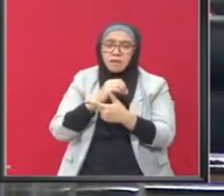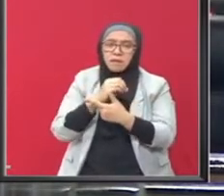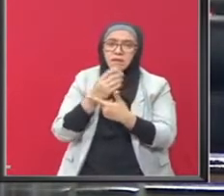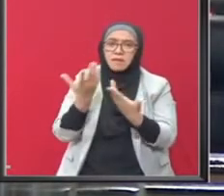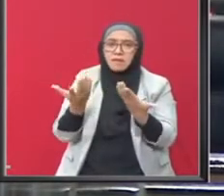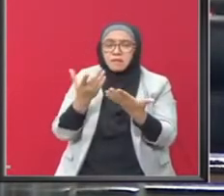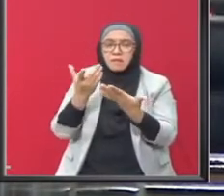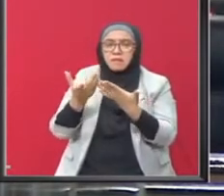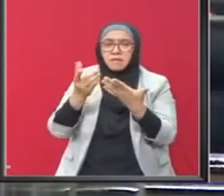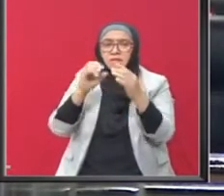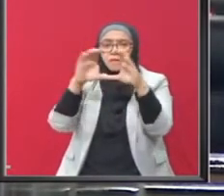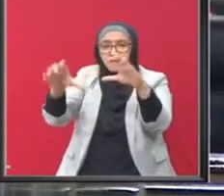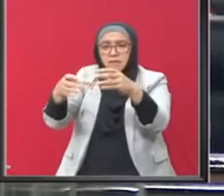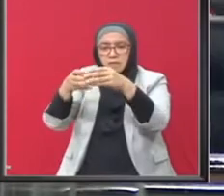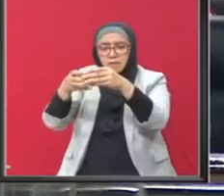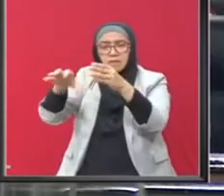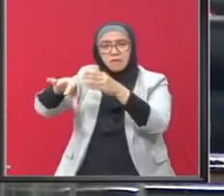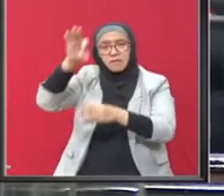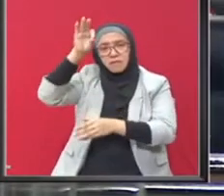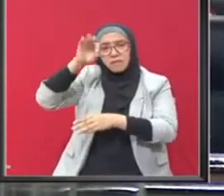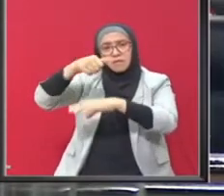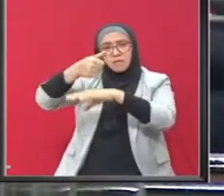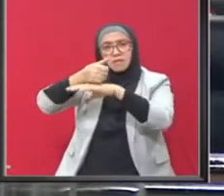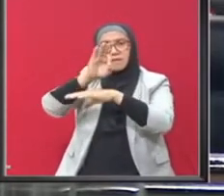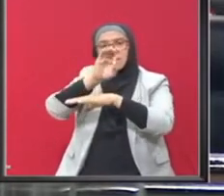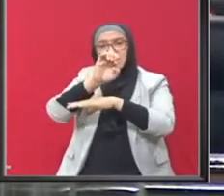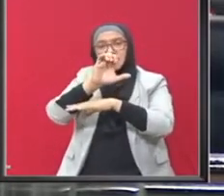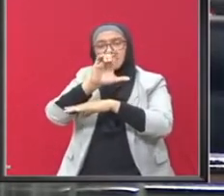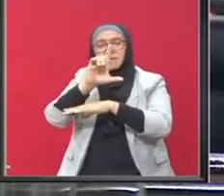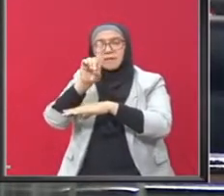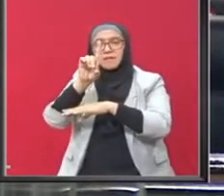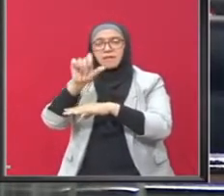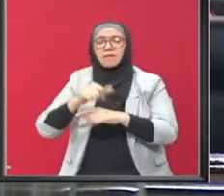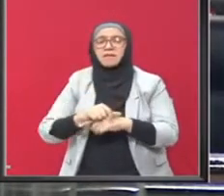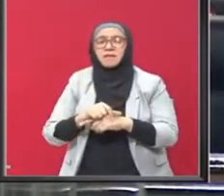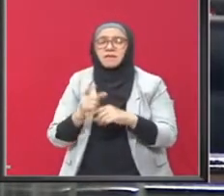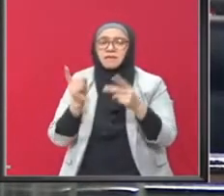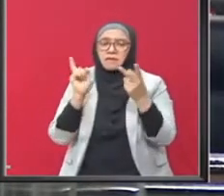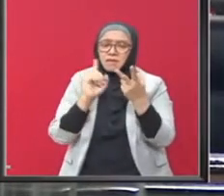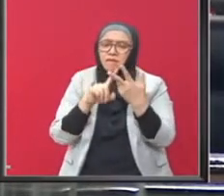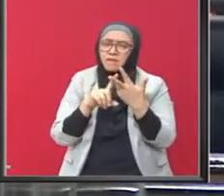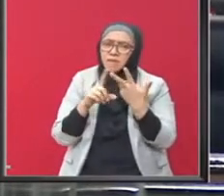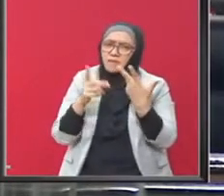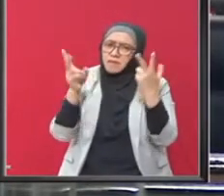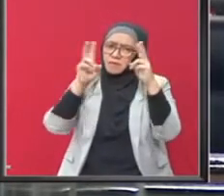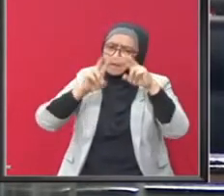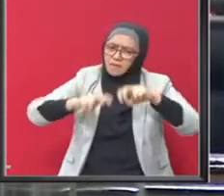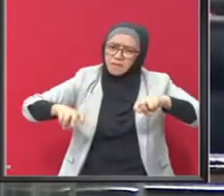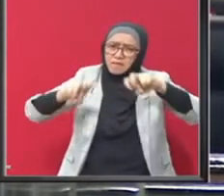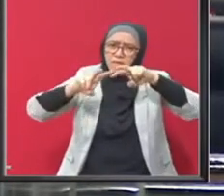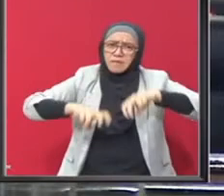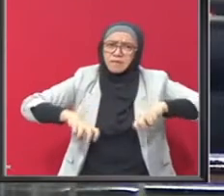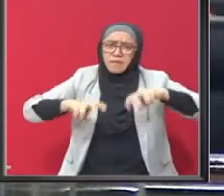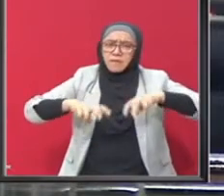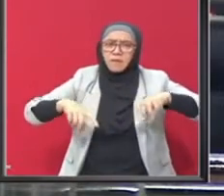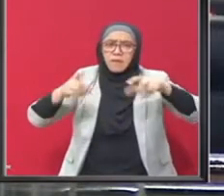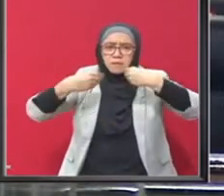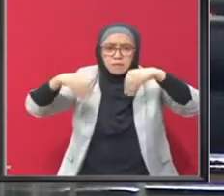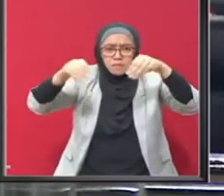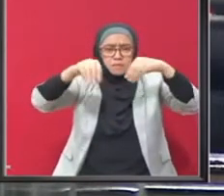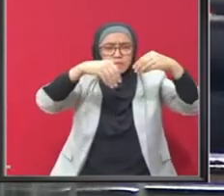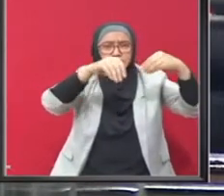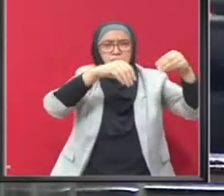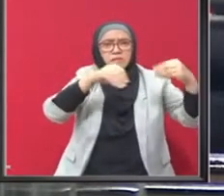sih ingin maklumat Bagaimanakah HP kajian potensi ke boleh pasaran tanaman kontan ini untuk